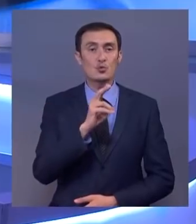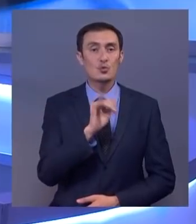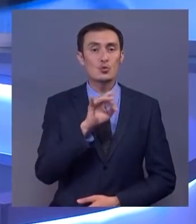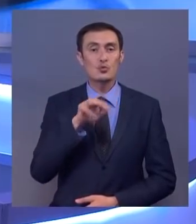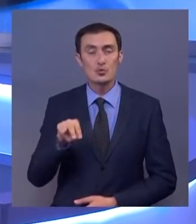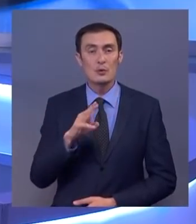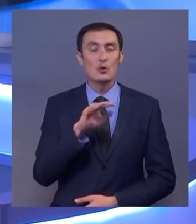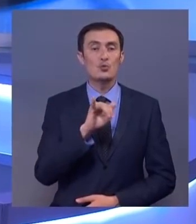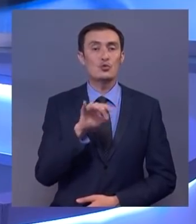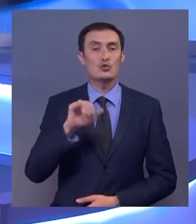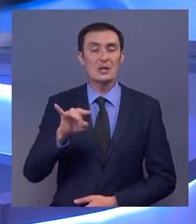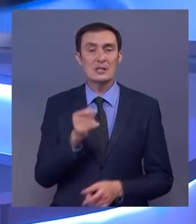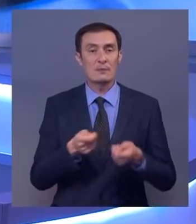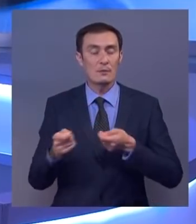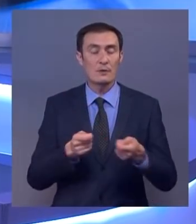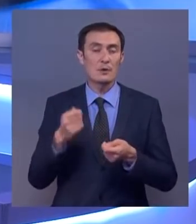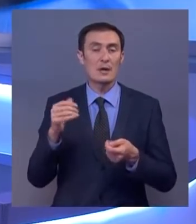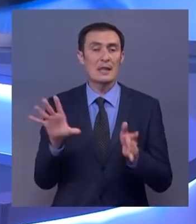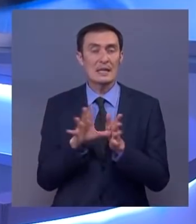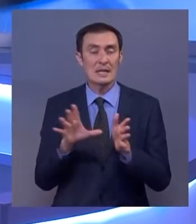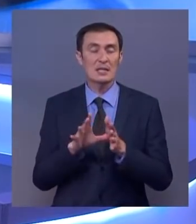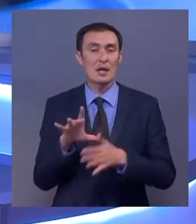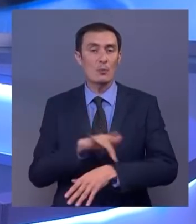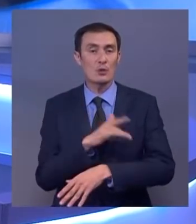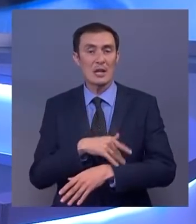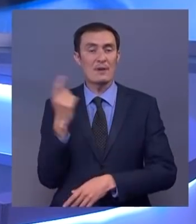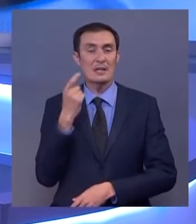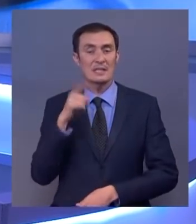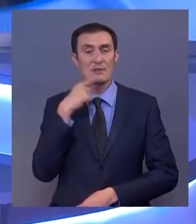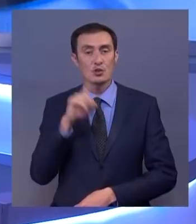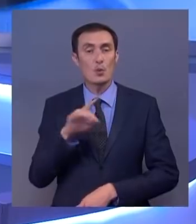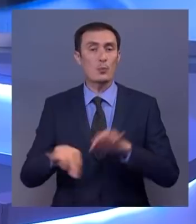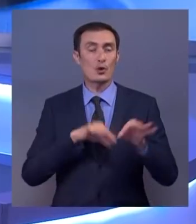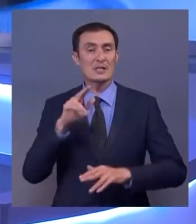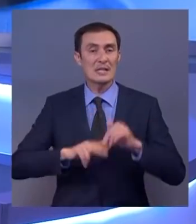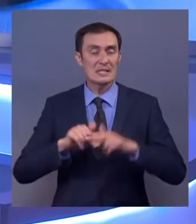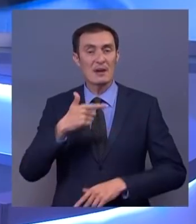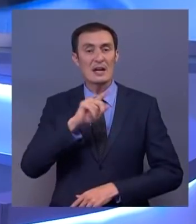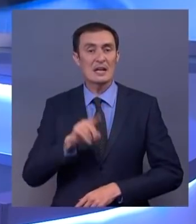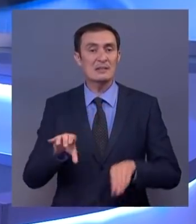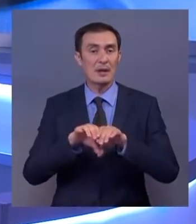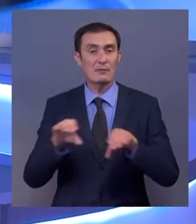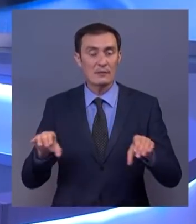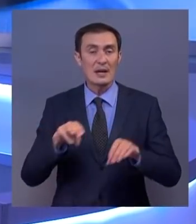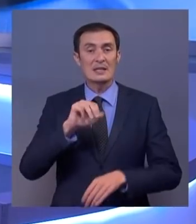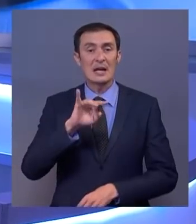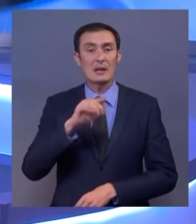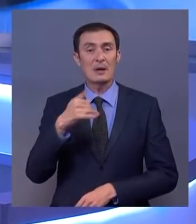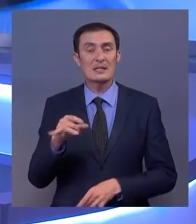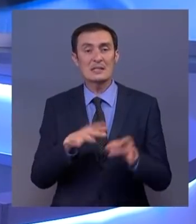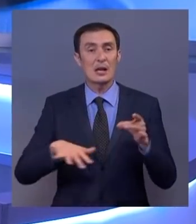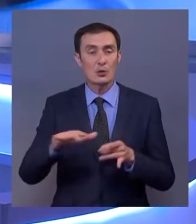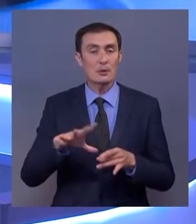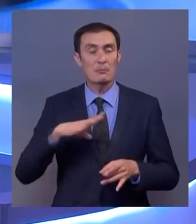Урджарского районов области. В управлении энергетики жилищно-коммунального хозяйства утверждают, что проект по строительству газопровода в Тарбагатайском районе